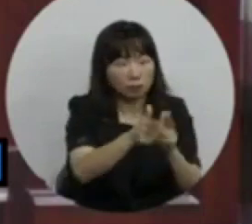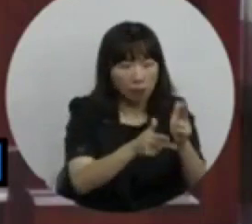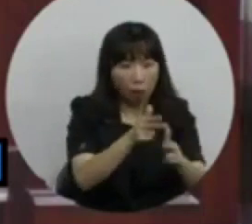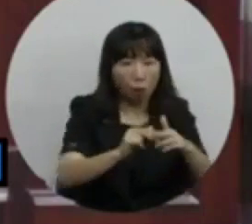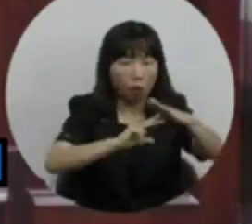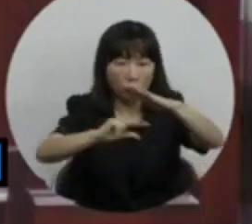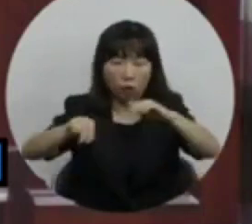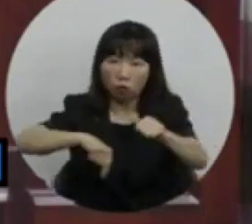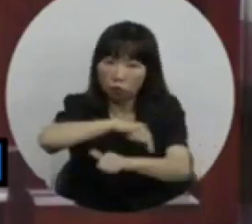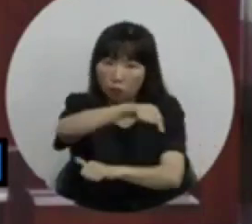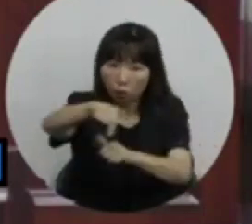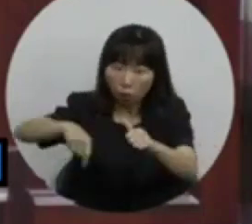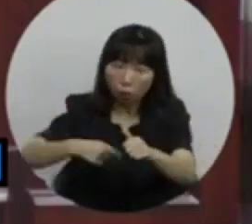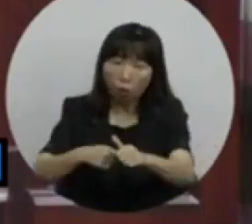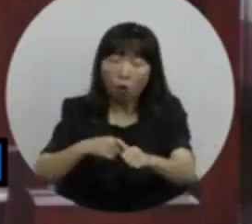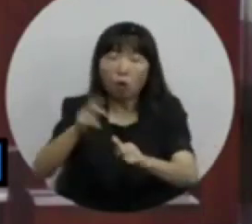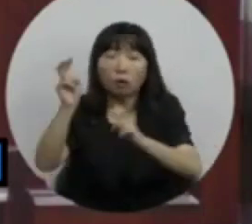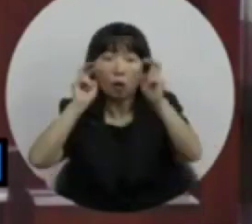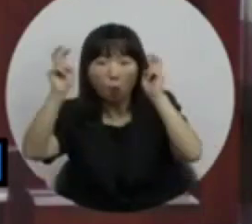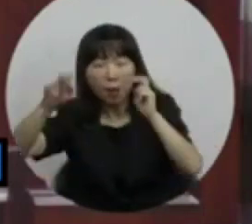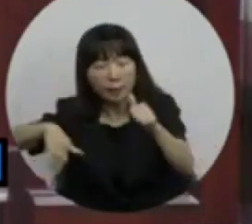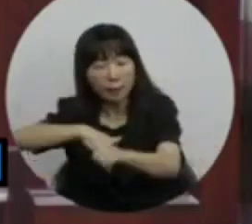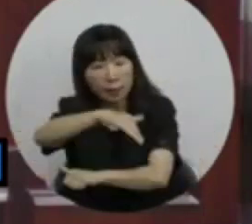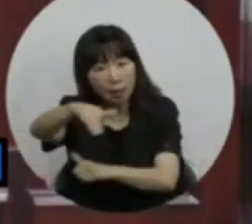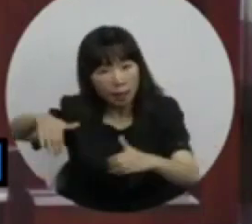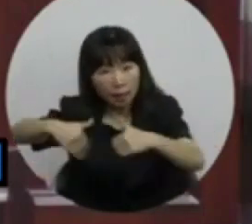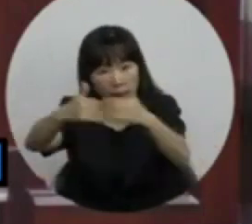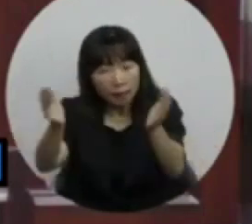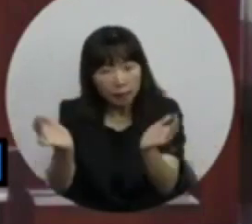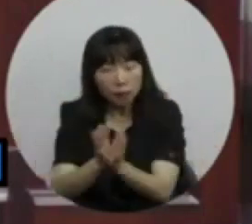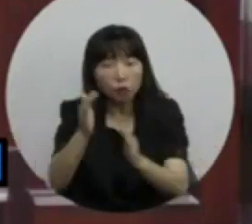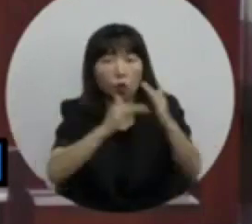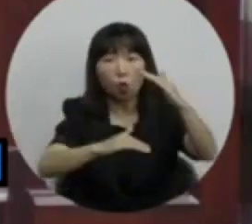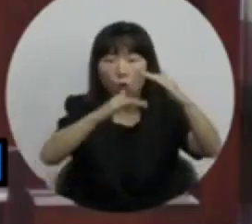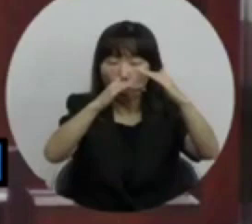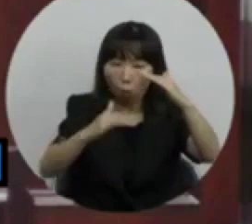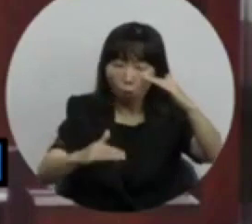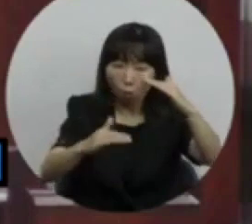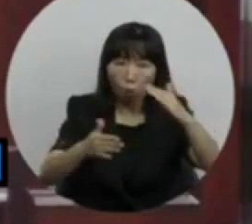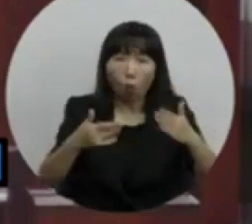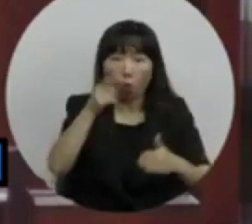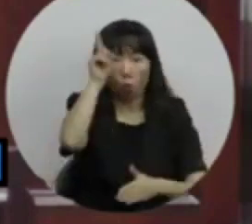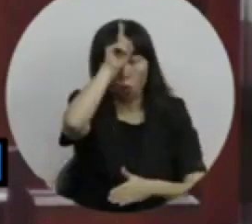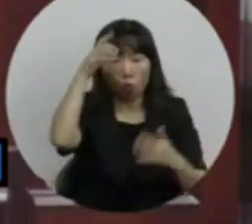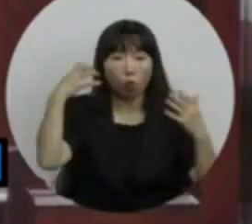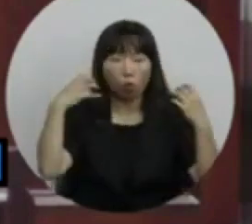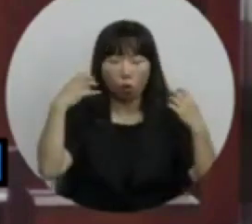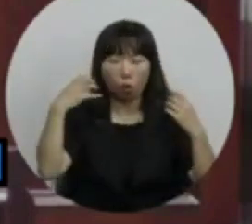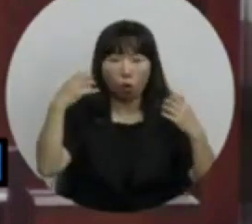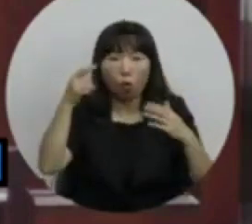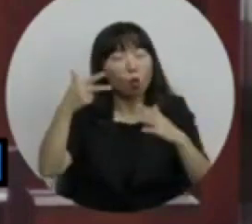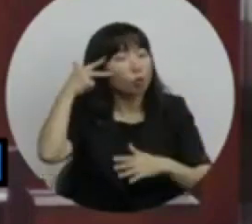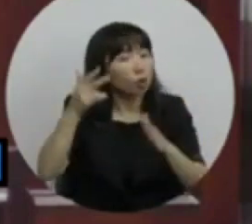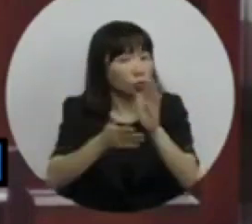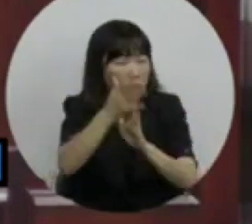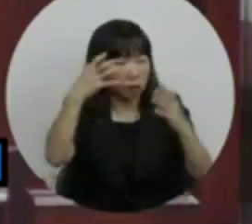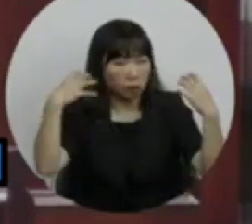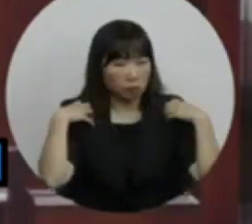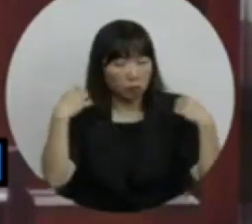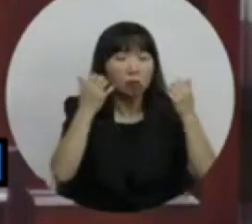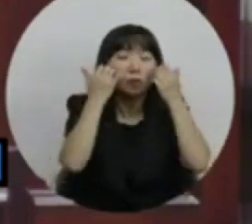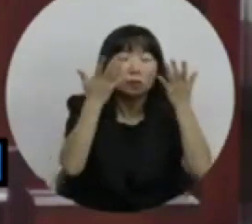역세권개발사업, 산업단지 조성, 공공청사 건립 대행 등 다양한 개발사업을 추진하게 될